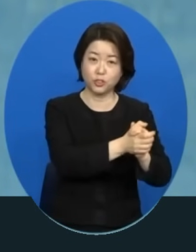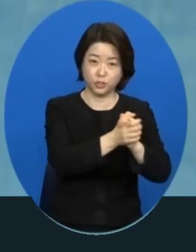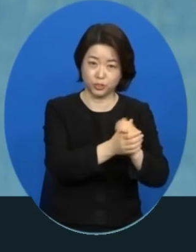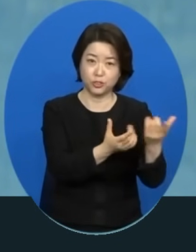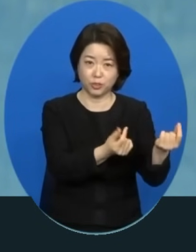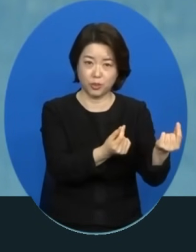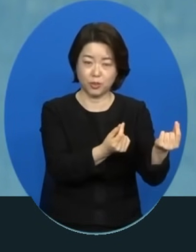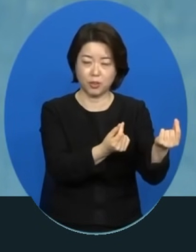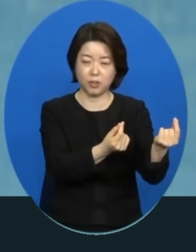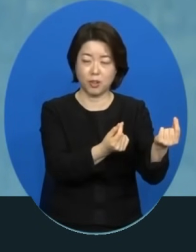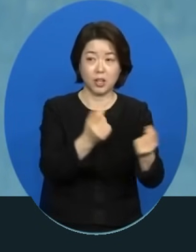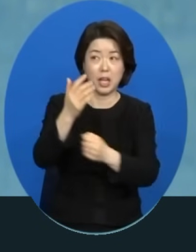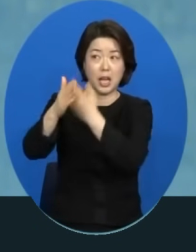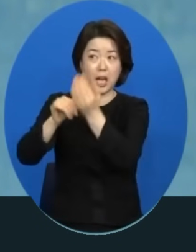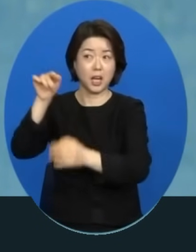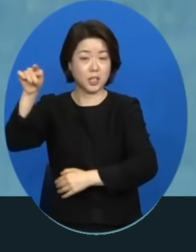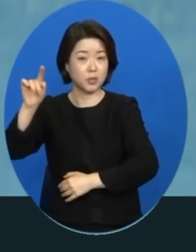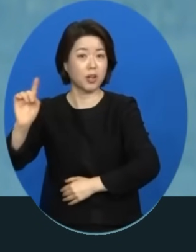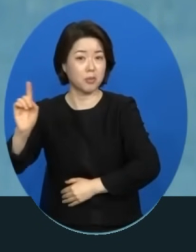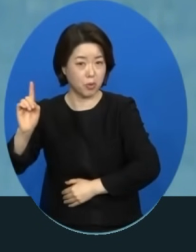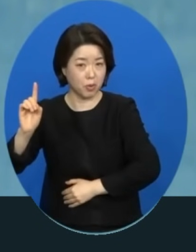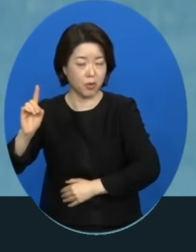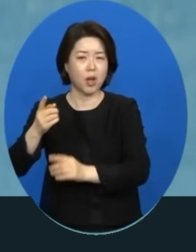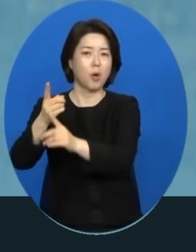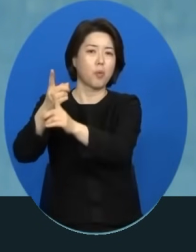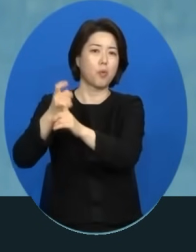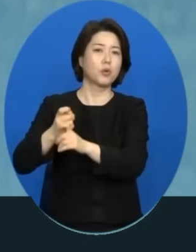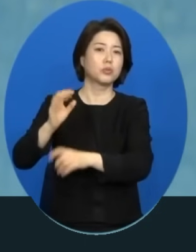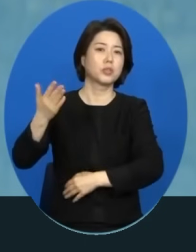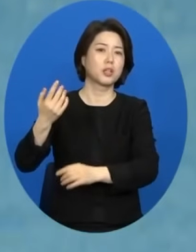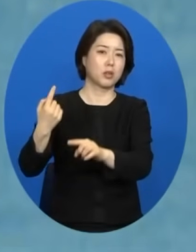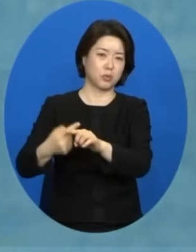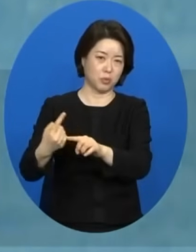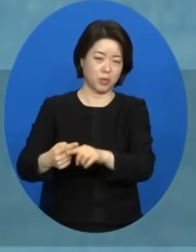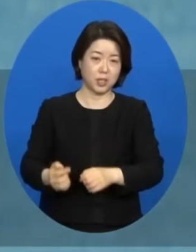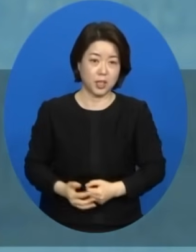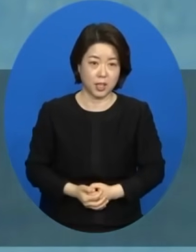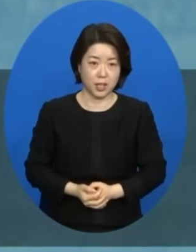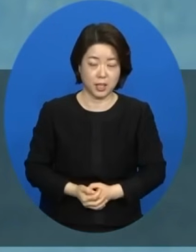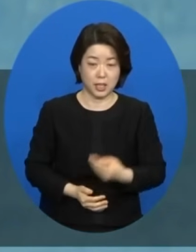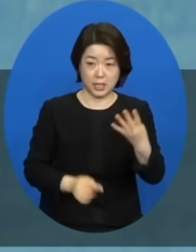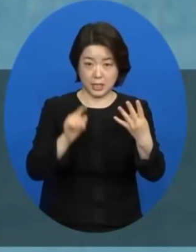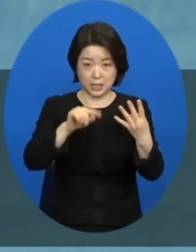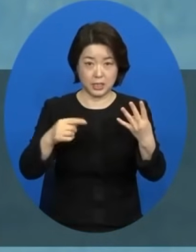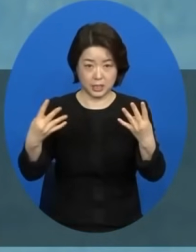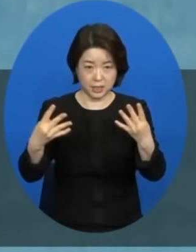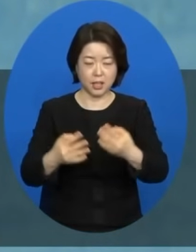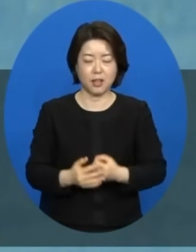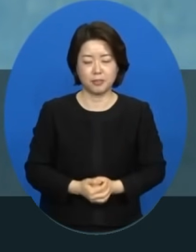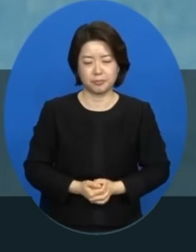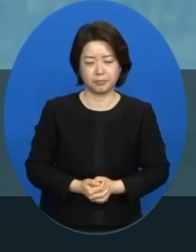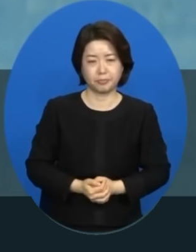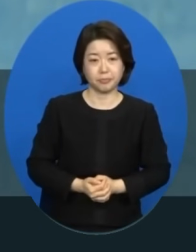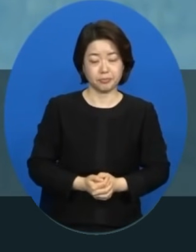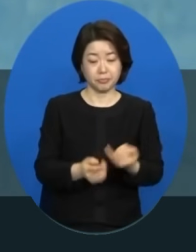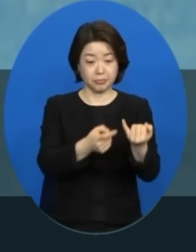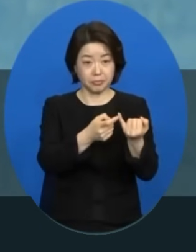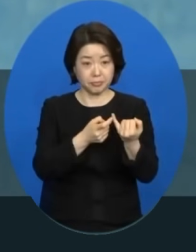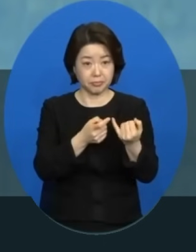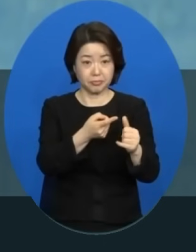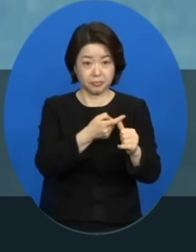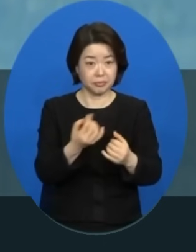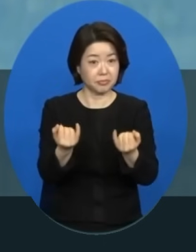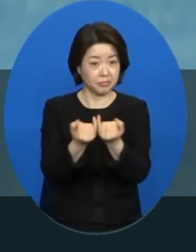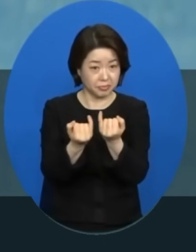하나님과 뭐 되는 거예요? 원수되는 것이다. 자, 4절 말씀 보세요. 간음한 여인들아, 왜 간음이라고